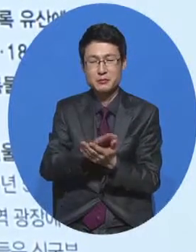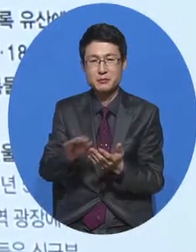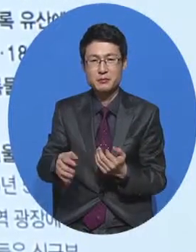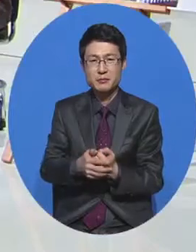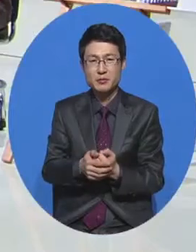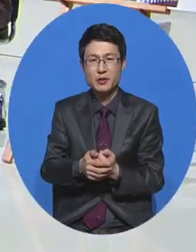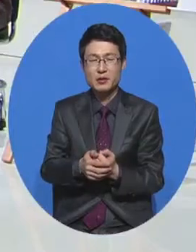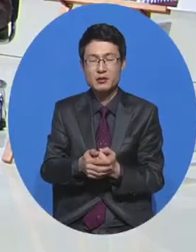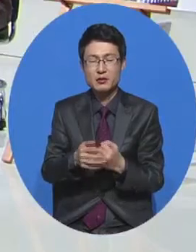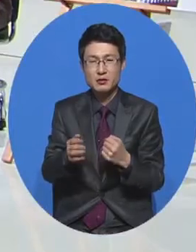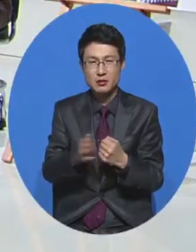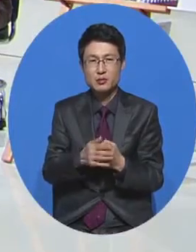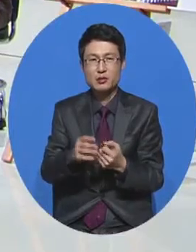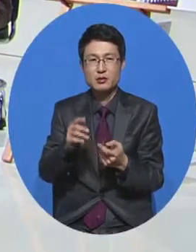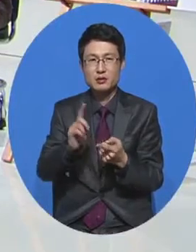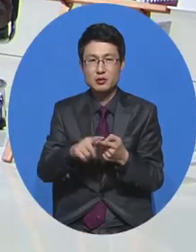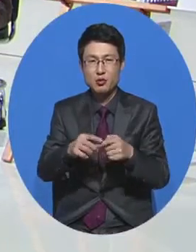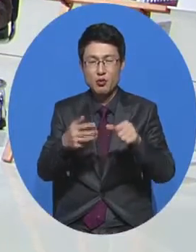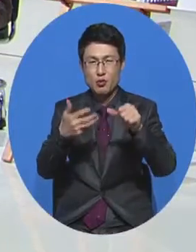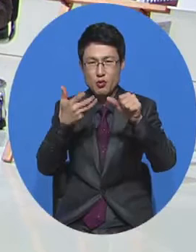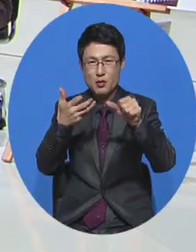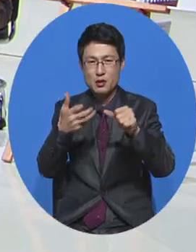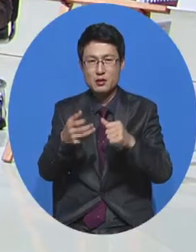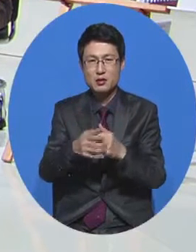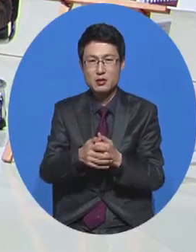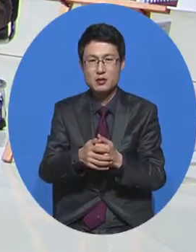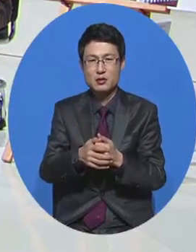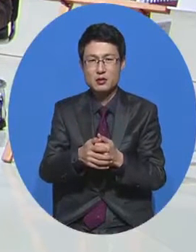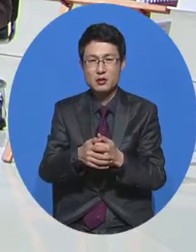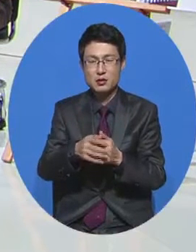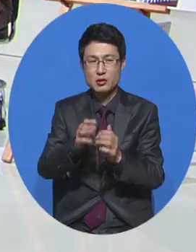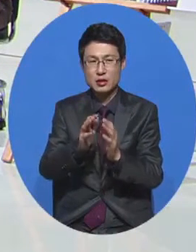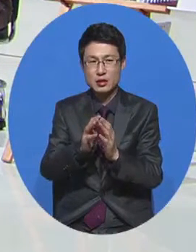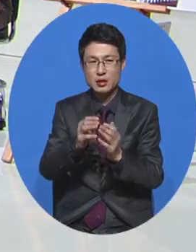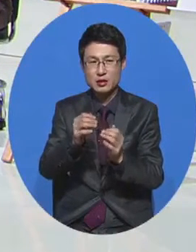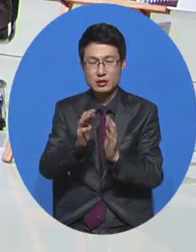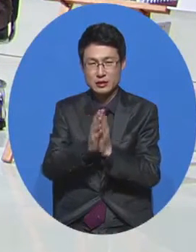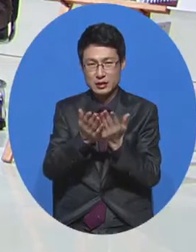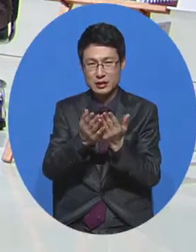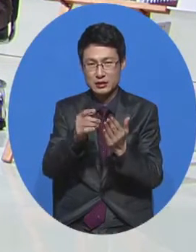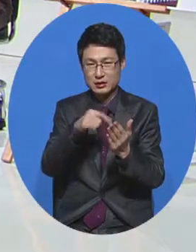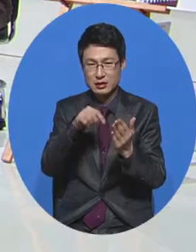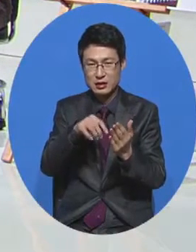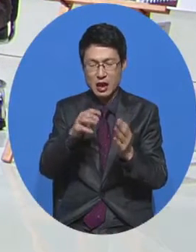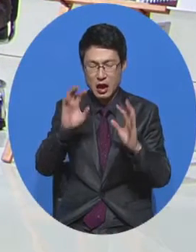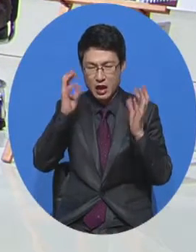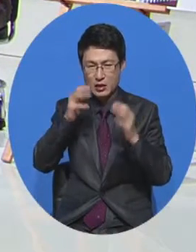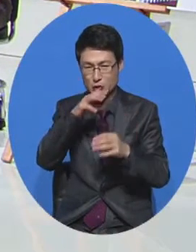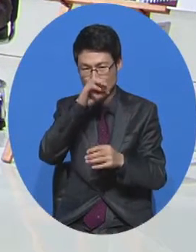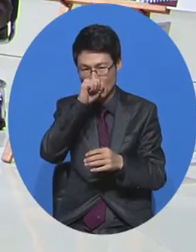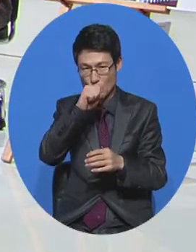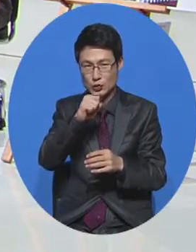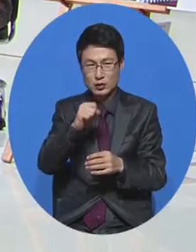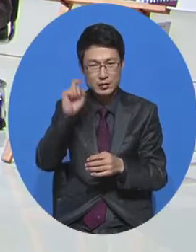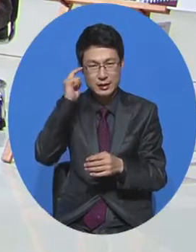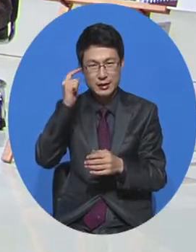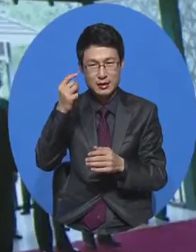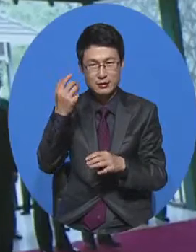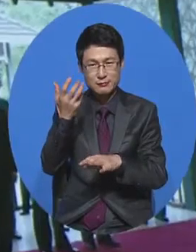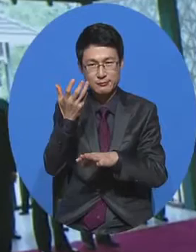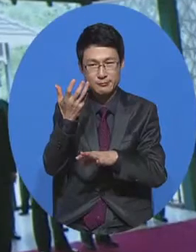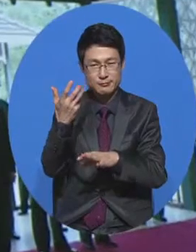이런 것도 충분히 5.18 을 어 교과서 아내 아이들에게 제대로 좋은 인식을 심어주기 위한